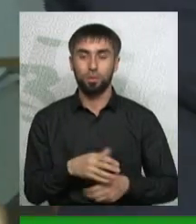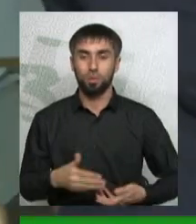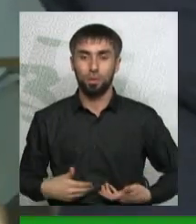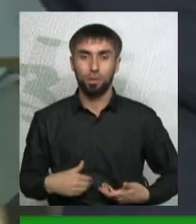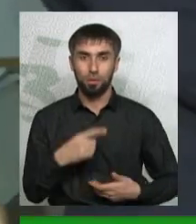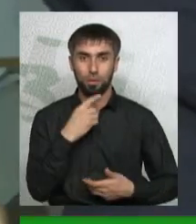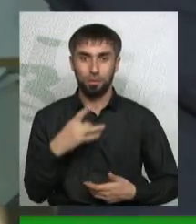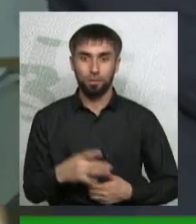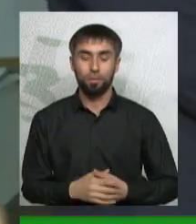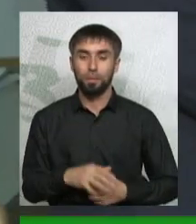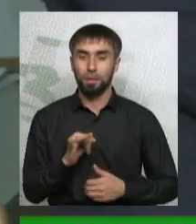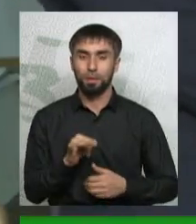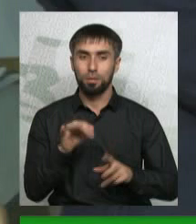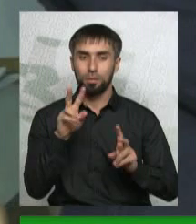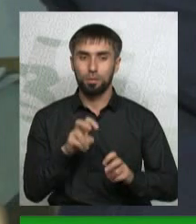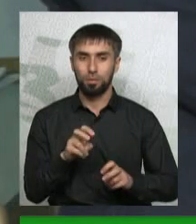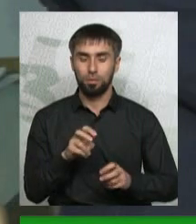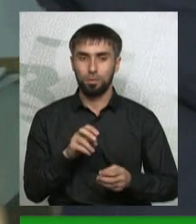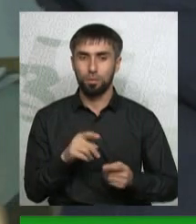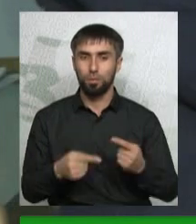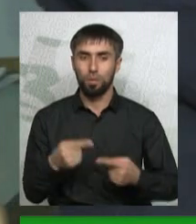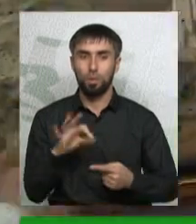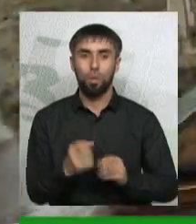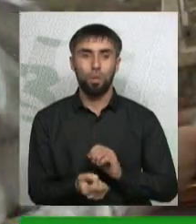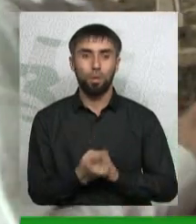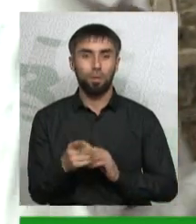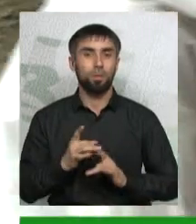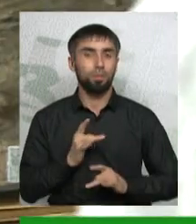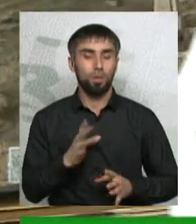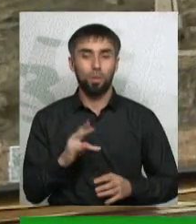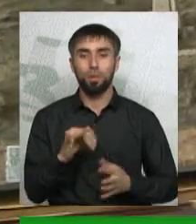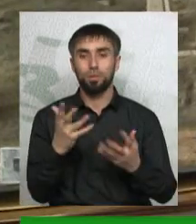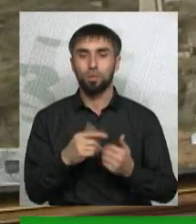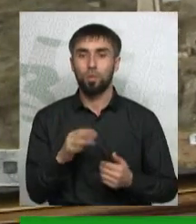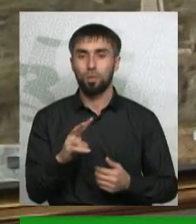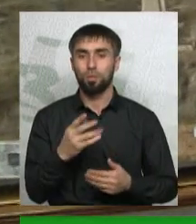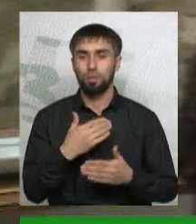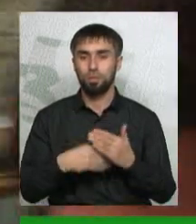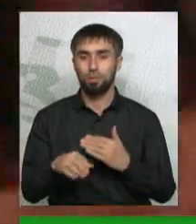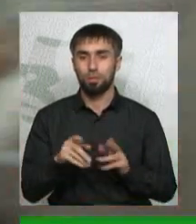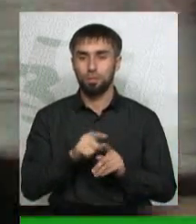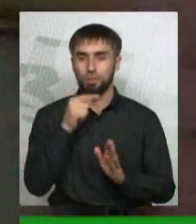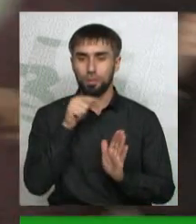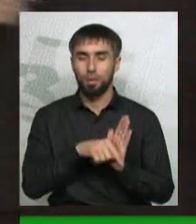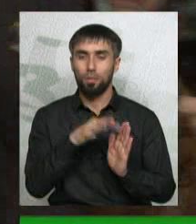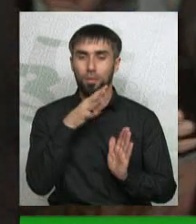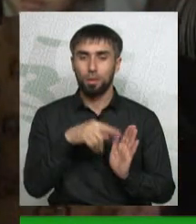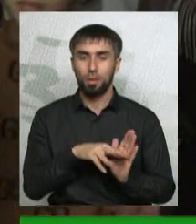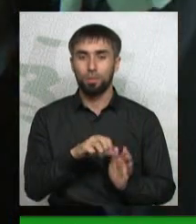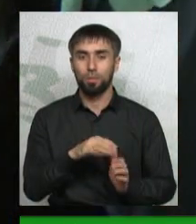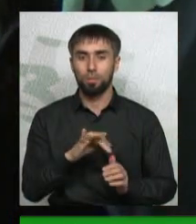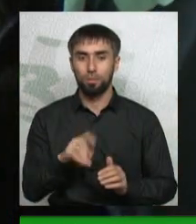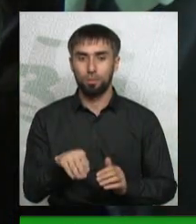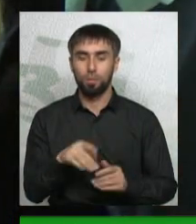жителями Ингушетии. Исследователи до сих пор спорят о происхождении этого праздника. Они считают, что он уходит корнями в далекие времена